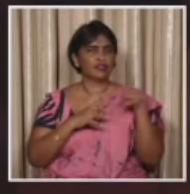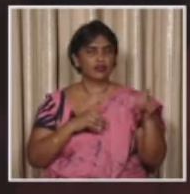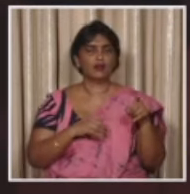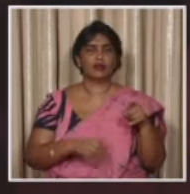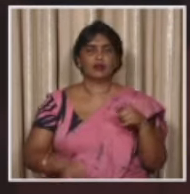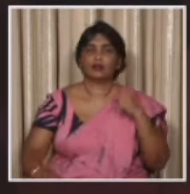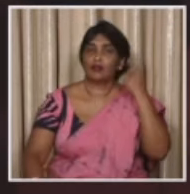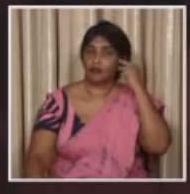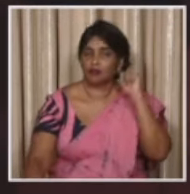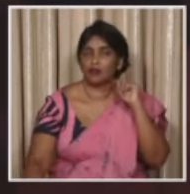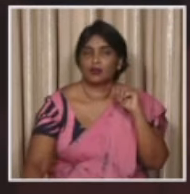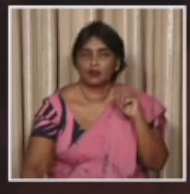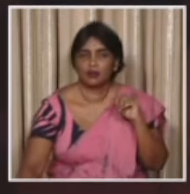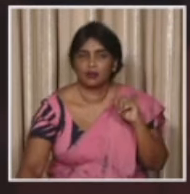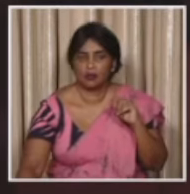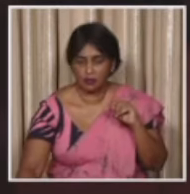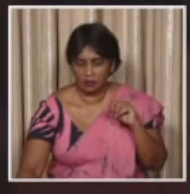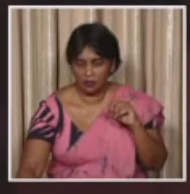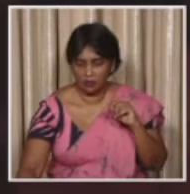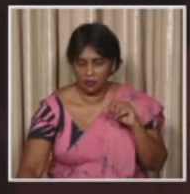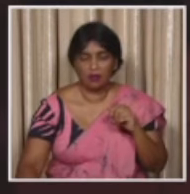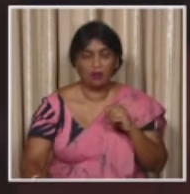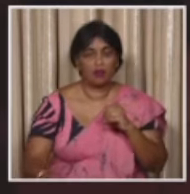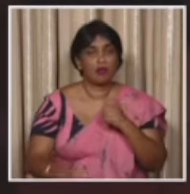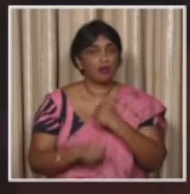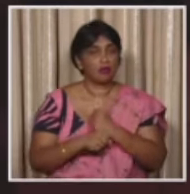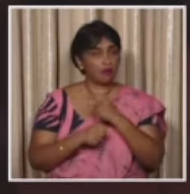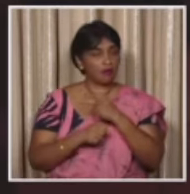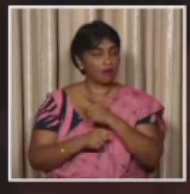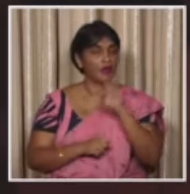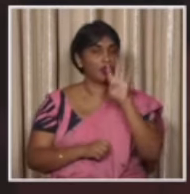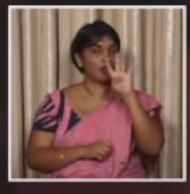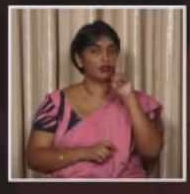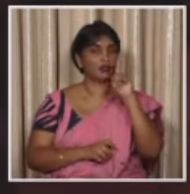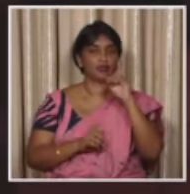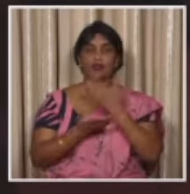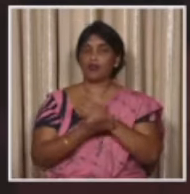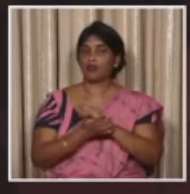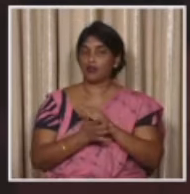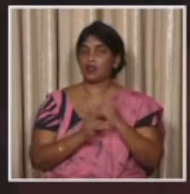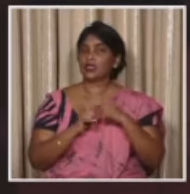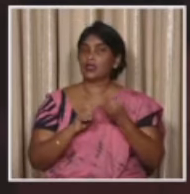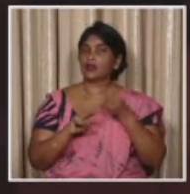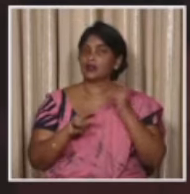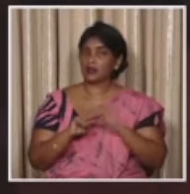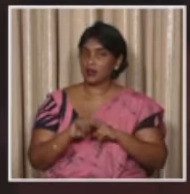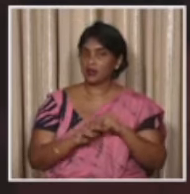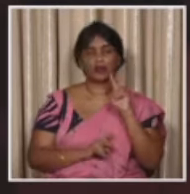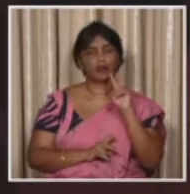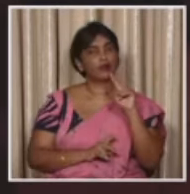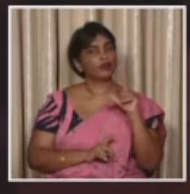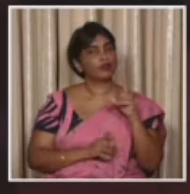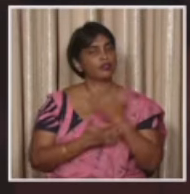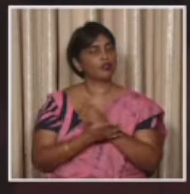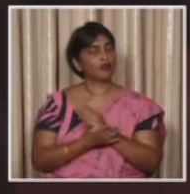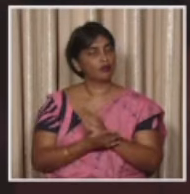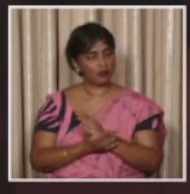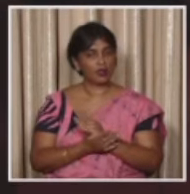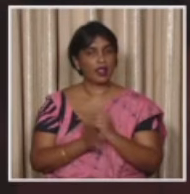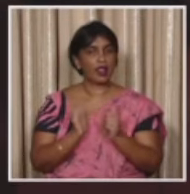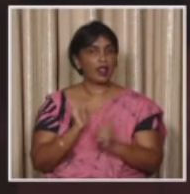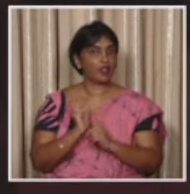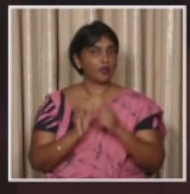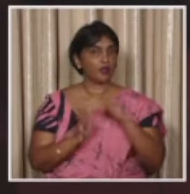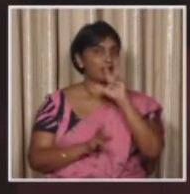මම නැවත වතාවක් කියනවා මහා භාණ්ඩාගාරයට 41% කොටස්, EPF එකට 27% කොටස්, ලෙකෝ